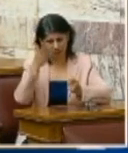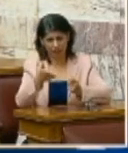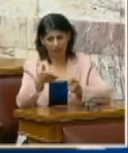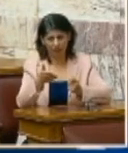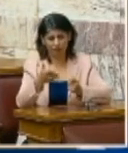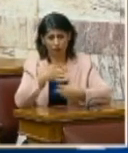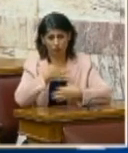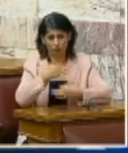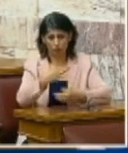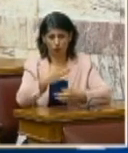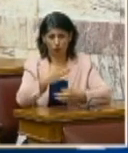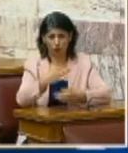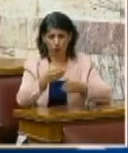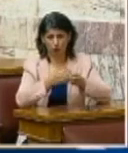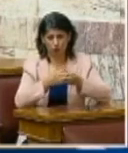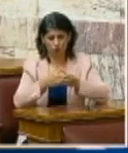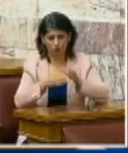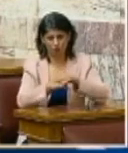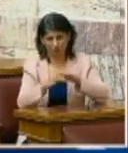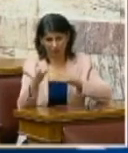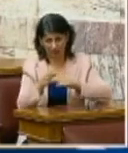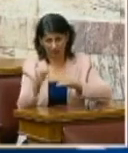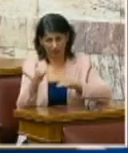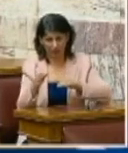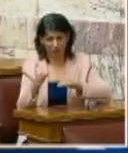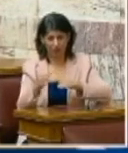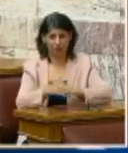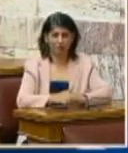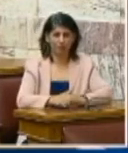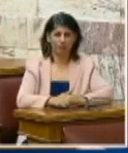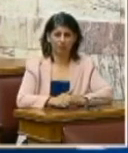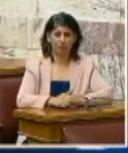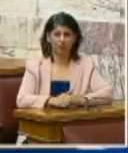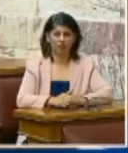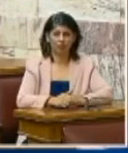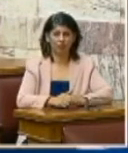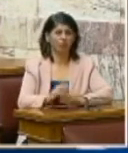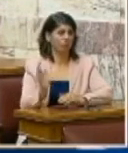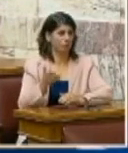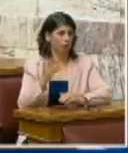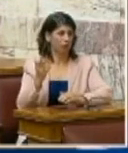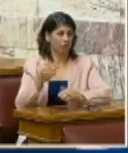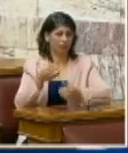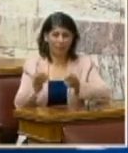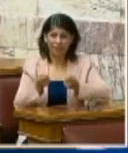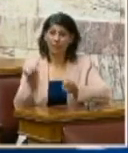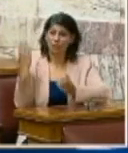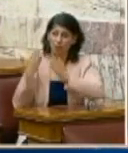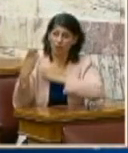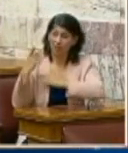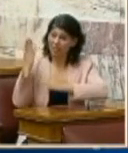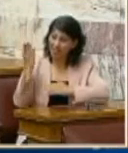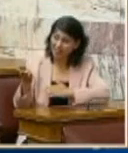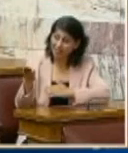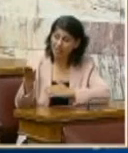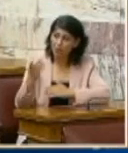εκπροσώπους του κόμματος της δεξιάς, που ένας μετά τον άλλο περνά από τους αγγελείς για όσα καταχράστηκαν στο παρελθόν, αλλά εσείς, μου κάνει